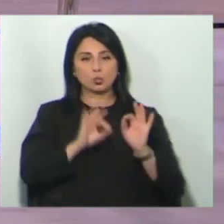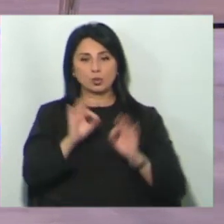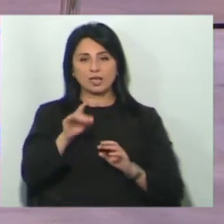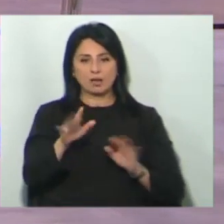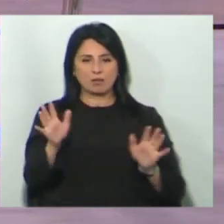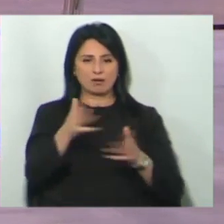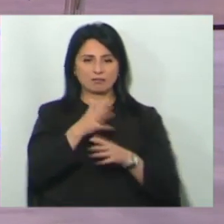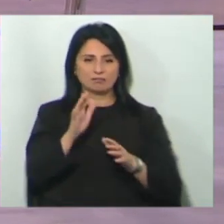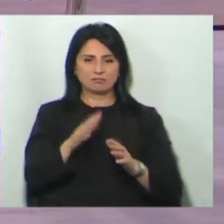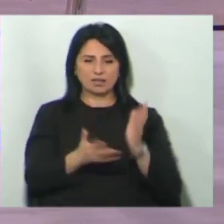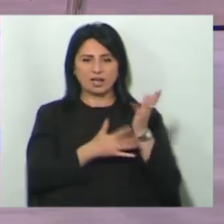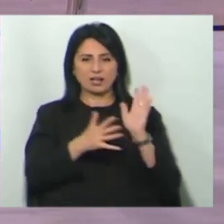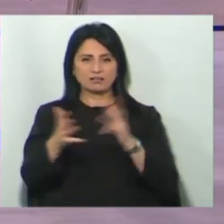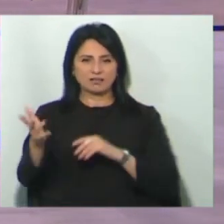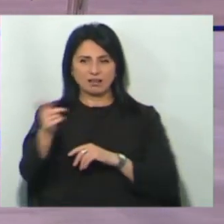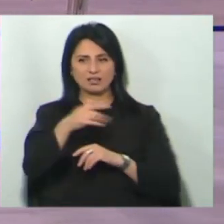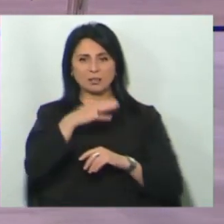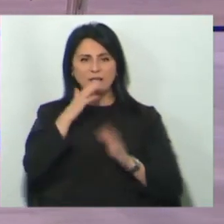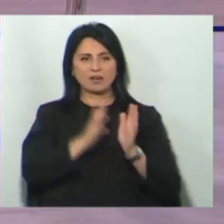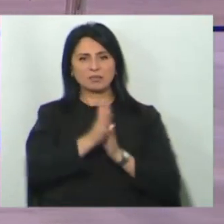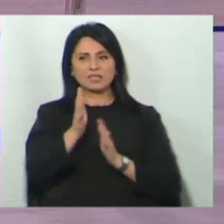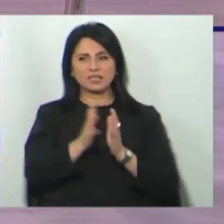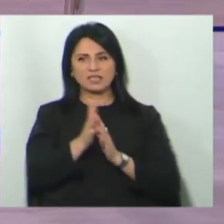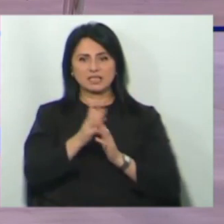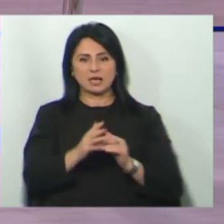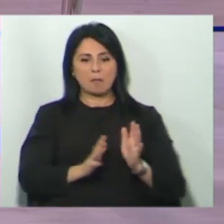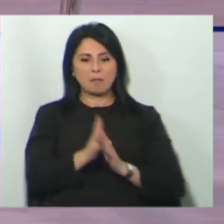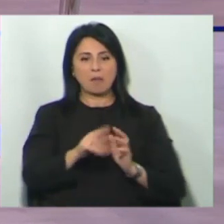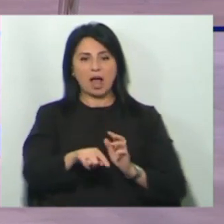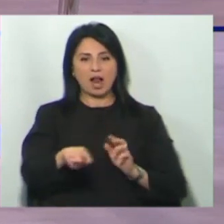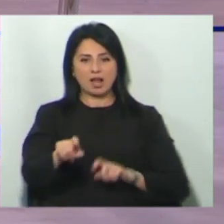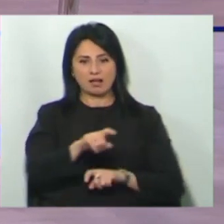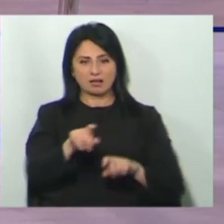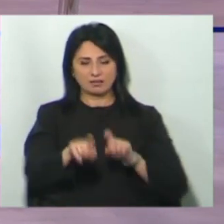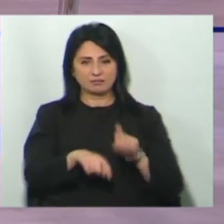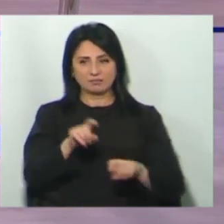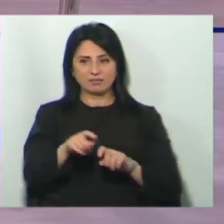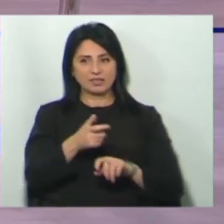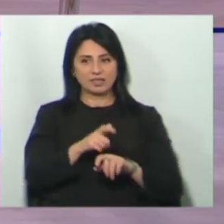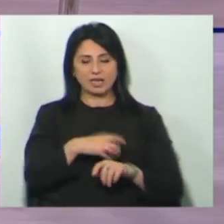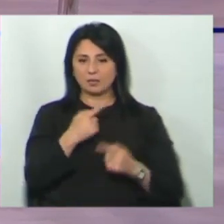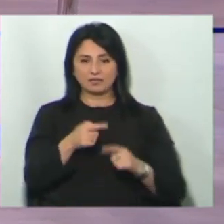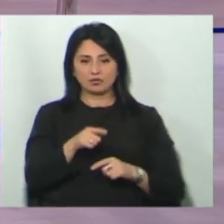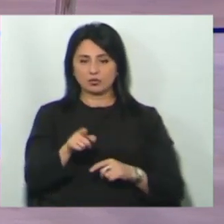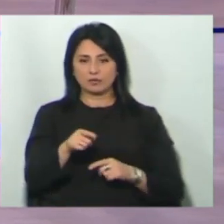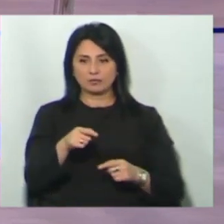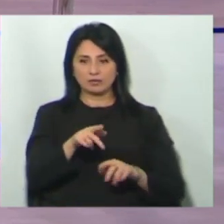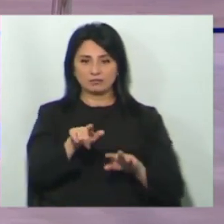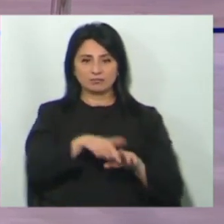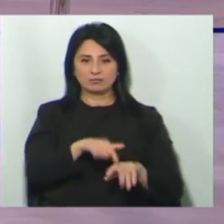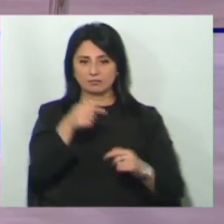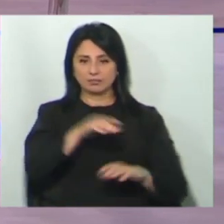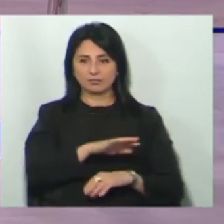ბუნებრივ გარემოში, როდესაც ბევრი მცენარეა, როდესაც მაგალითად ბალახში გვიწევს გადაადგილება, ძალიან მნიშვნელოვანია